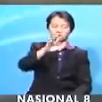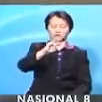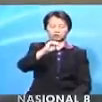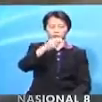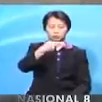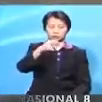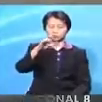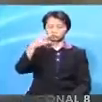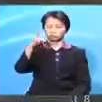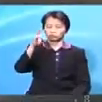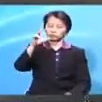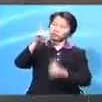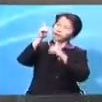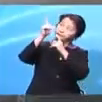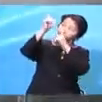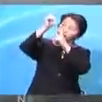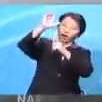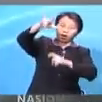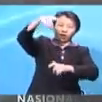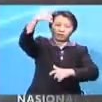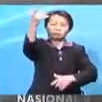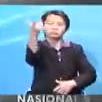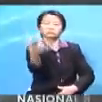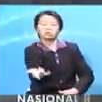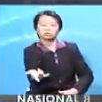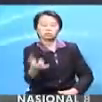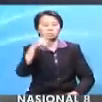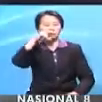ditembak jatuh di donat Timur